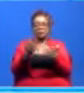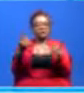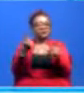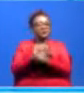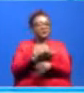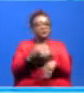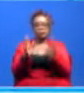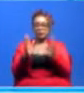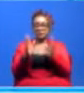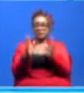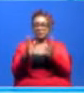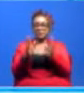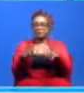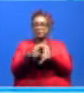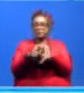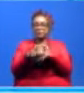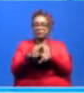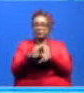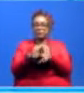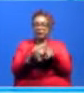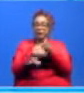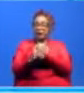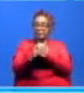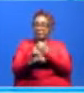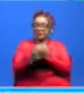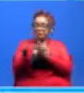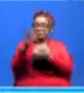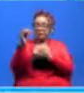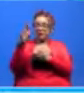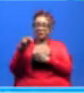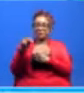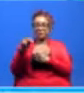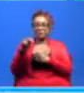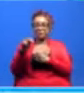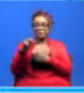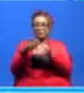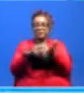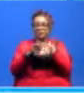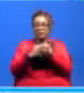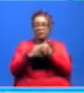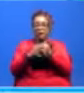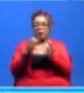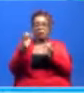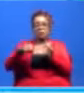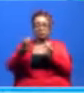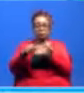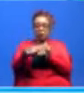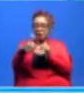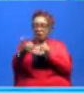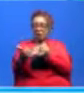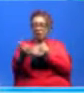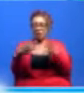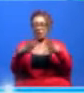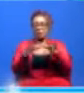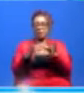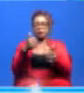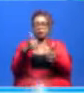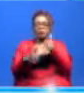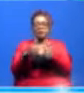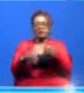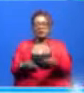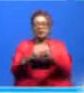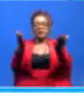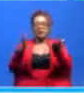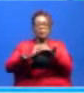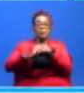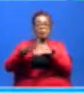na kama anavyopasua Mbarika mwanahabari wetu Brian Mushiri, ni kwamba huenda kampuni zingine zilizosambaza kiwango kikubwa zaidi ya